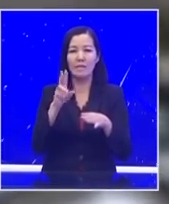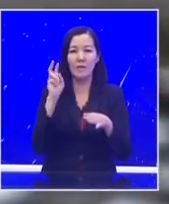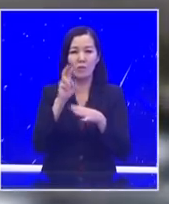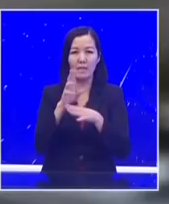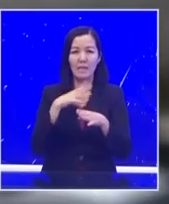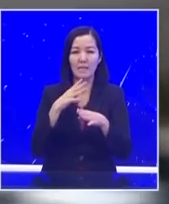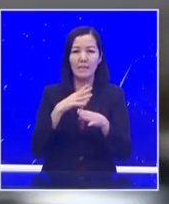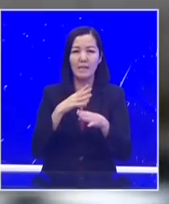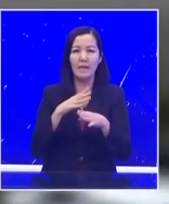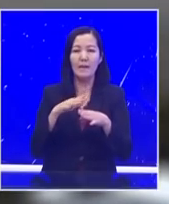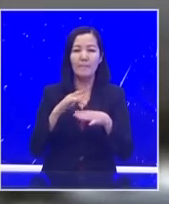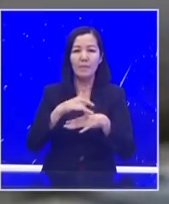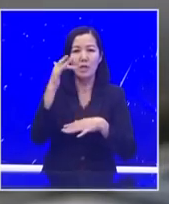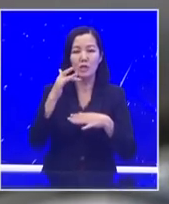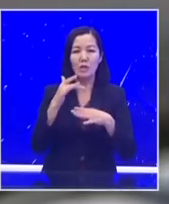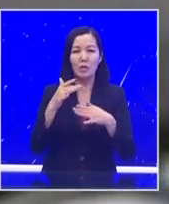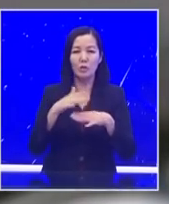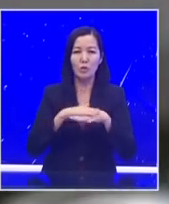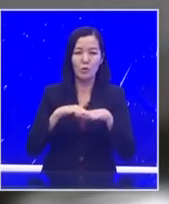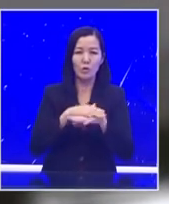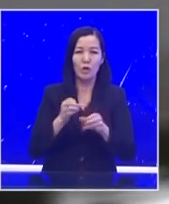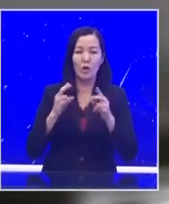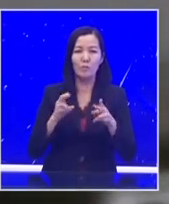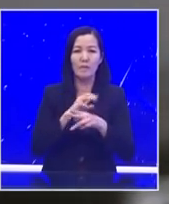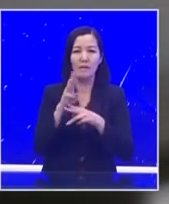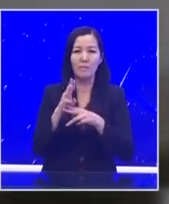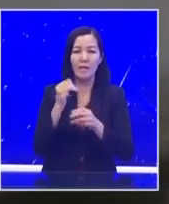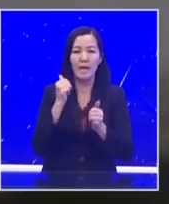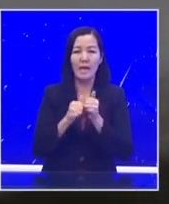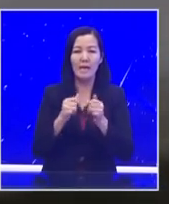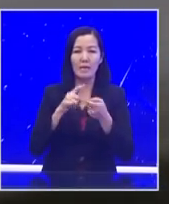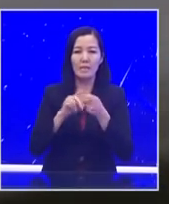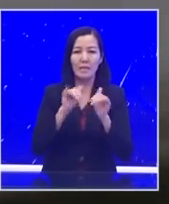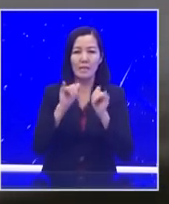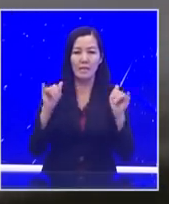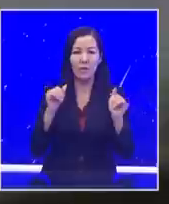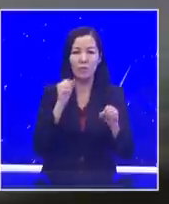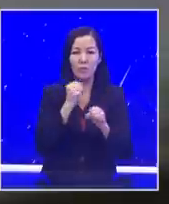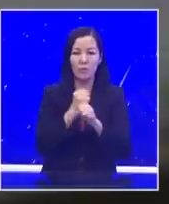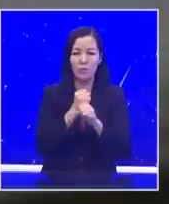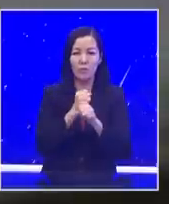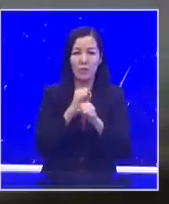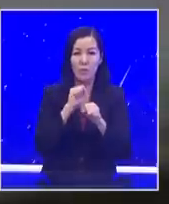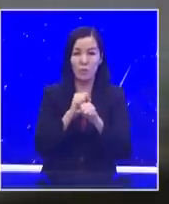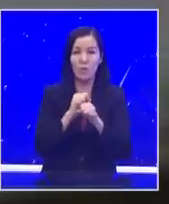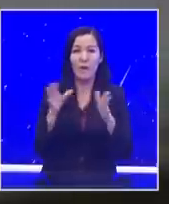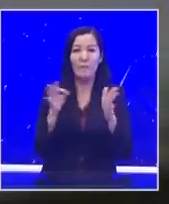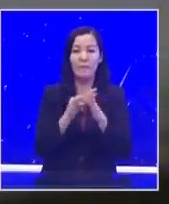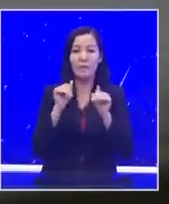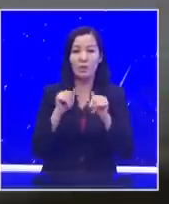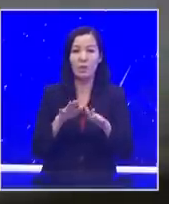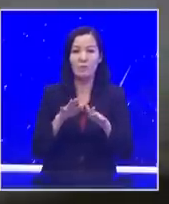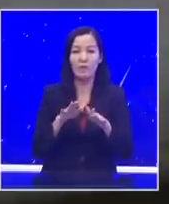аттанды. Олар кешен тұрғындарын қауіпсіздігін қамтамасыз ету үшін әрі індеттің таралуына тосқауыл қою мақсатында оңтайлы